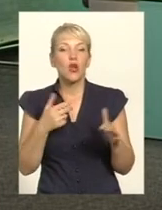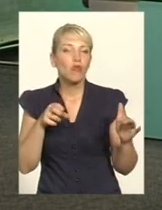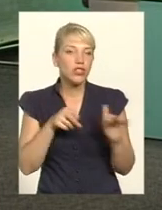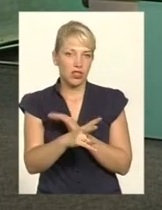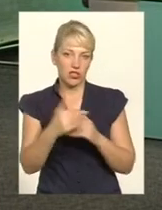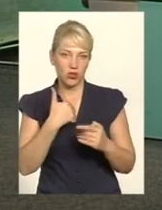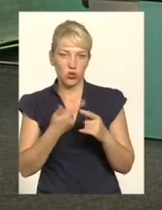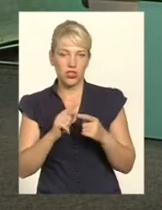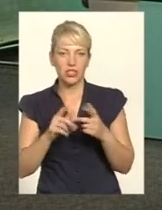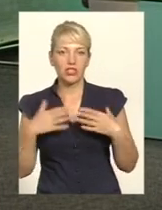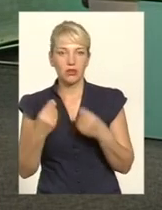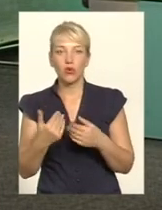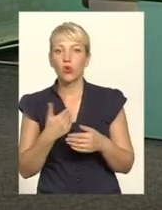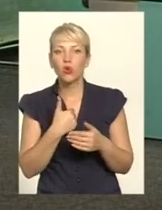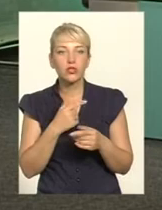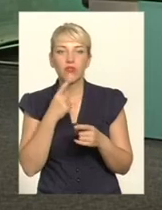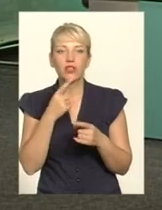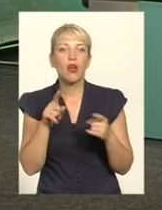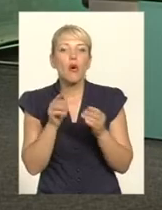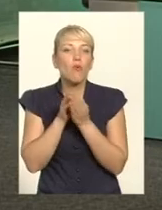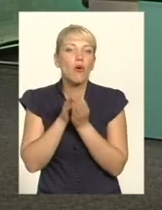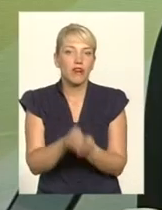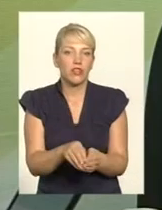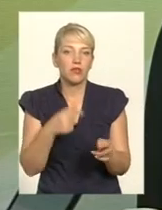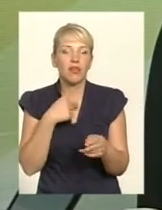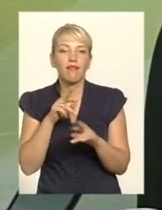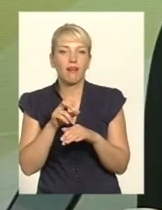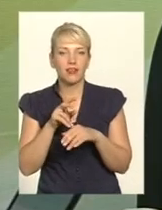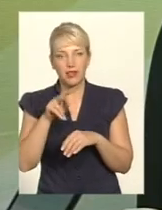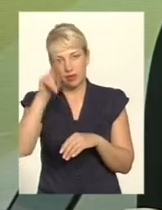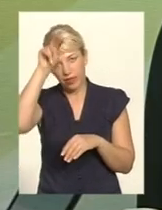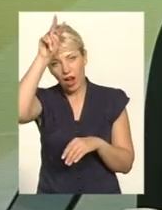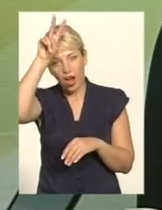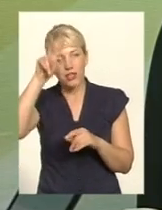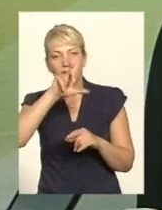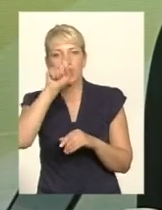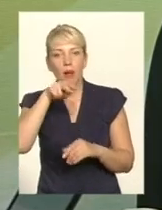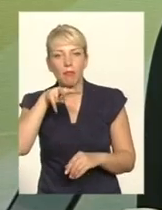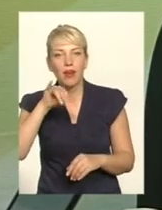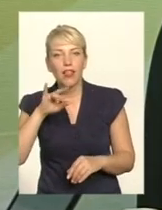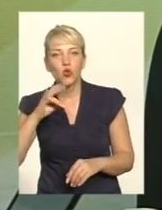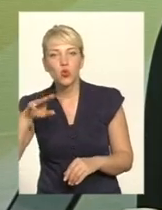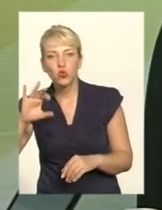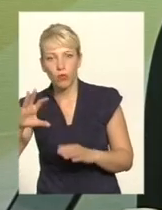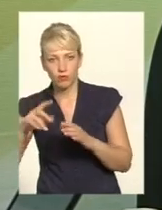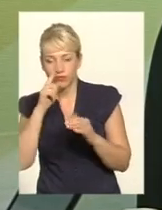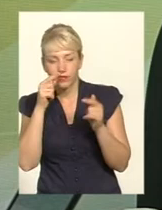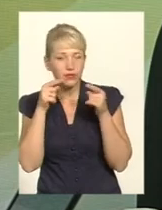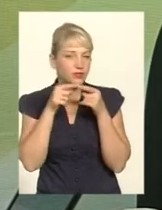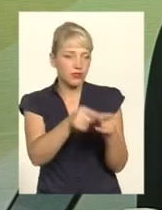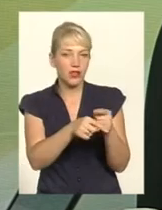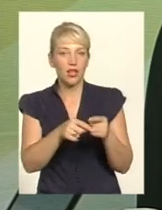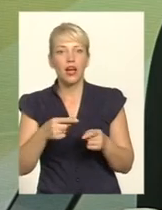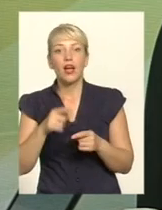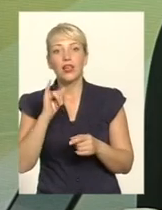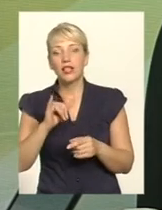сховатися, що він просить похоронити його за плінтусом, як таргана. Тому я хочу звернути увагу, що жодній людині ще не